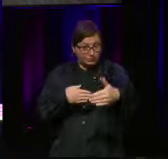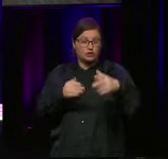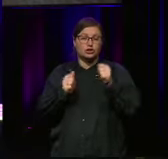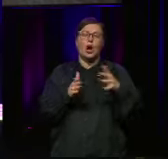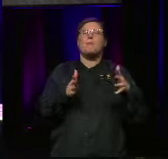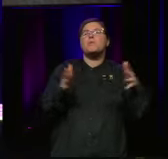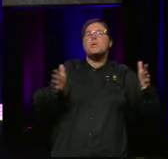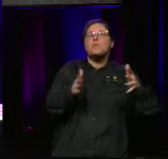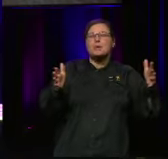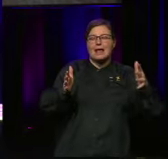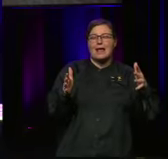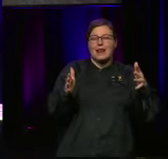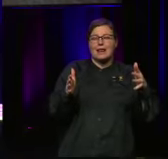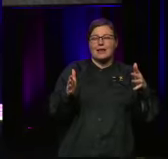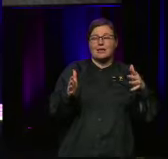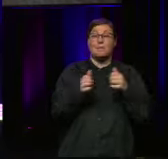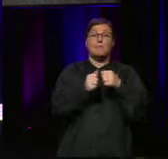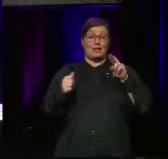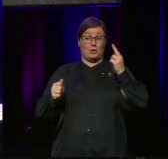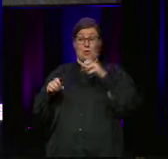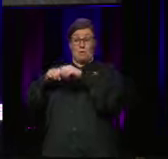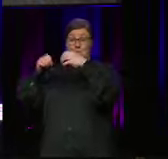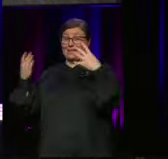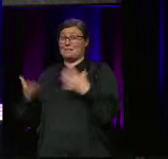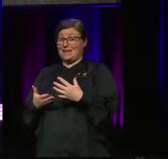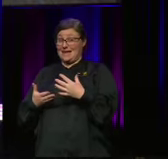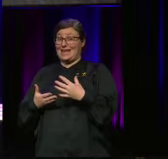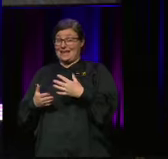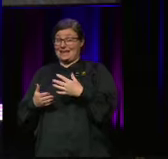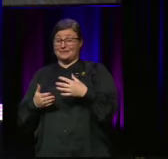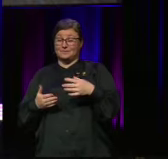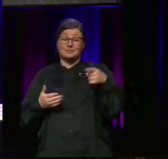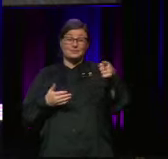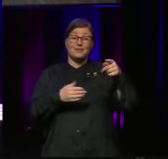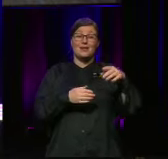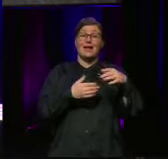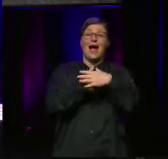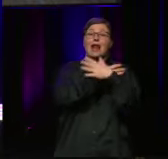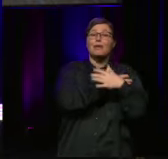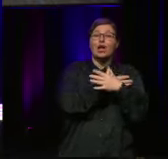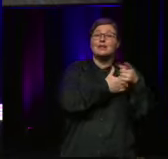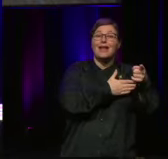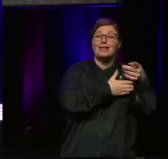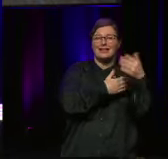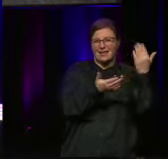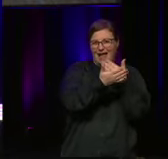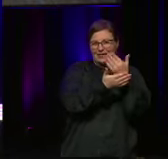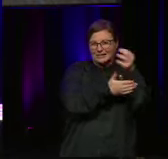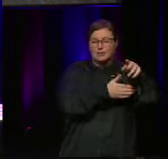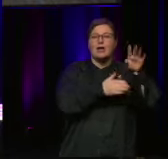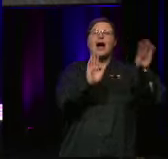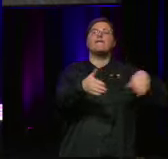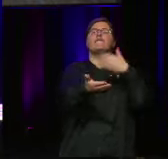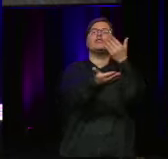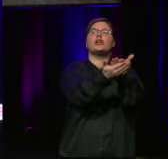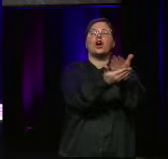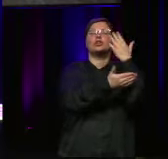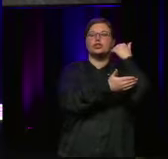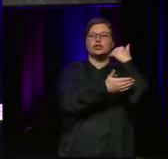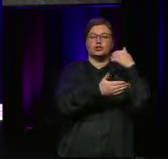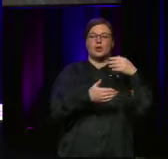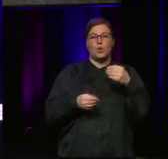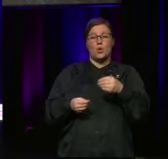regler. Under pandemin så har vi sett länder i Europa som till exempel Albanien, som hade som förslag att ge